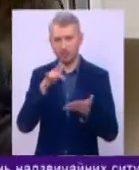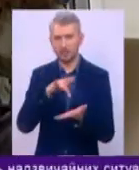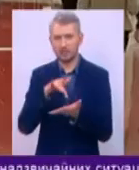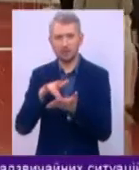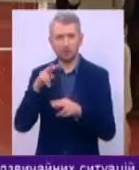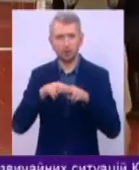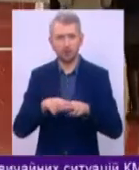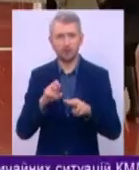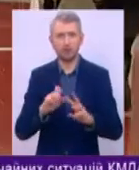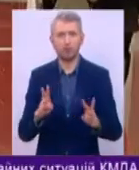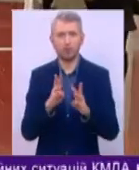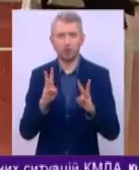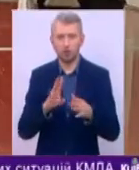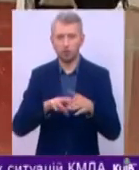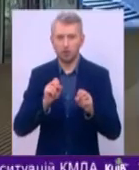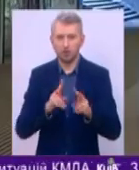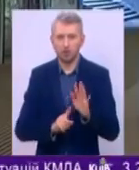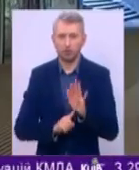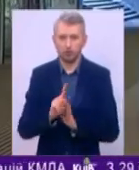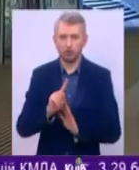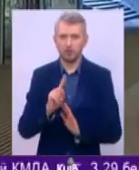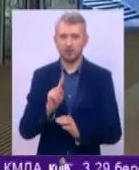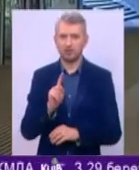центрів столиці на пожежну безпеку